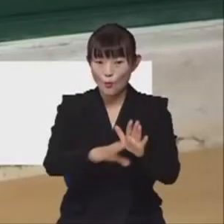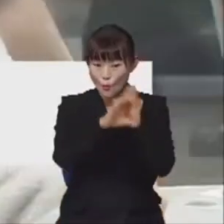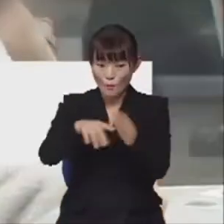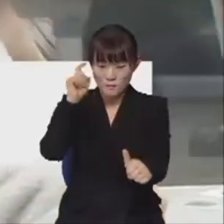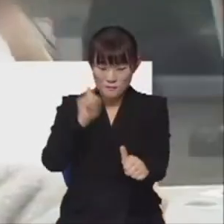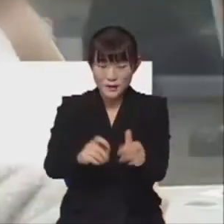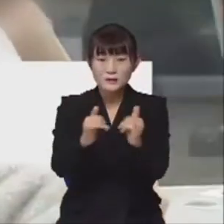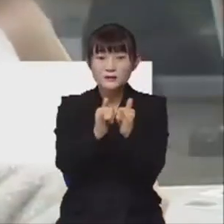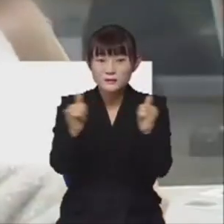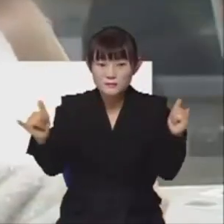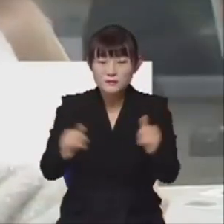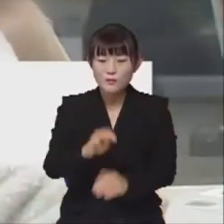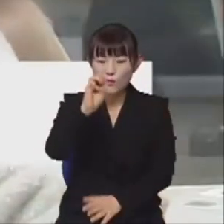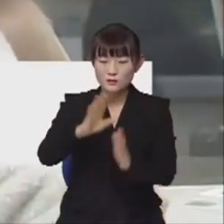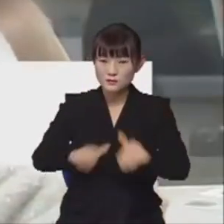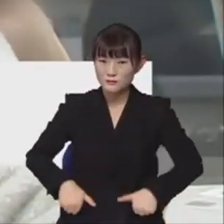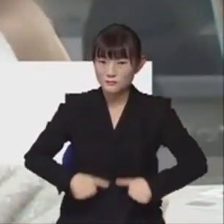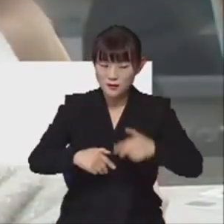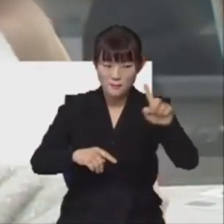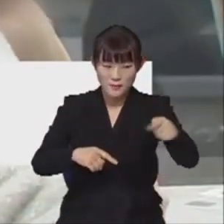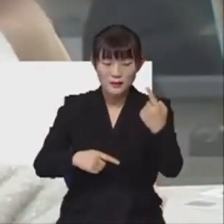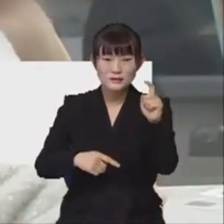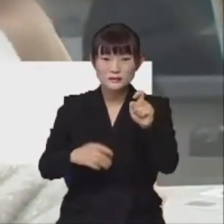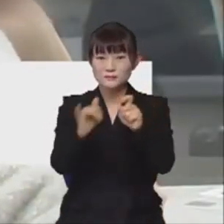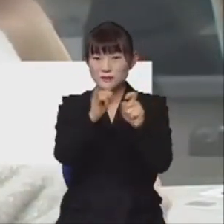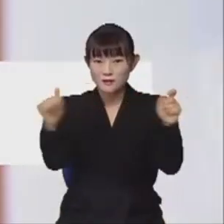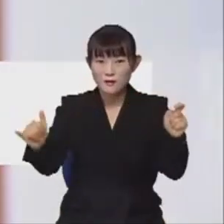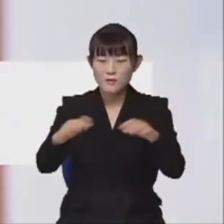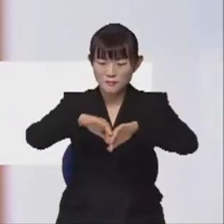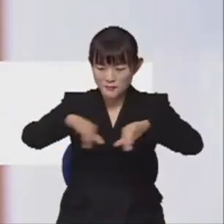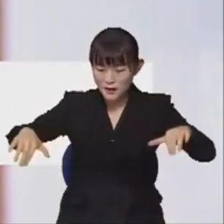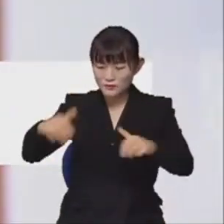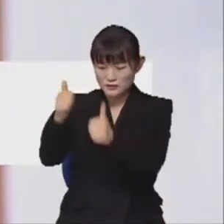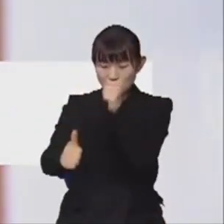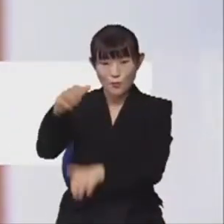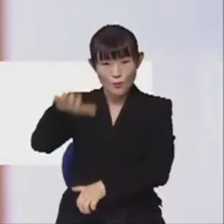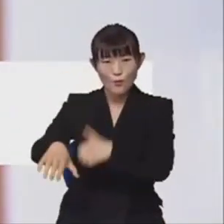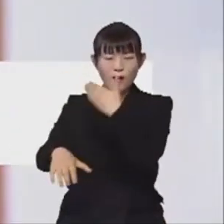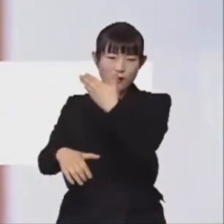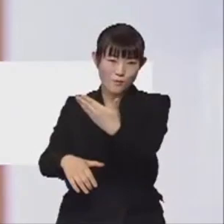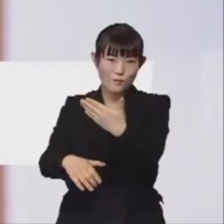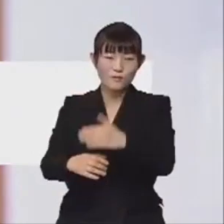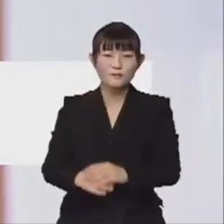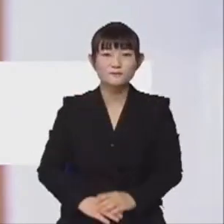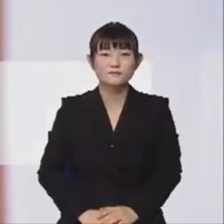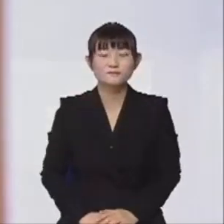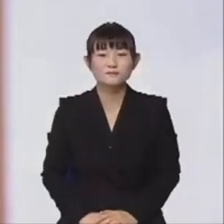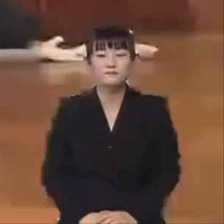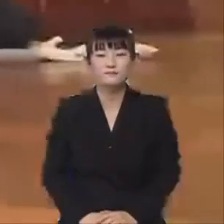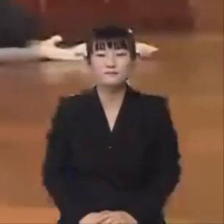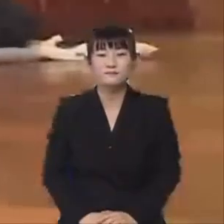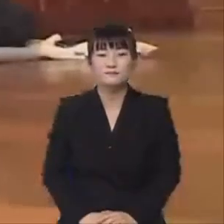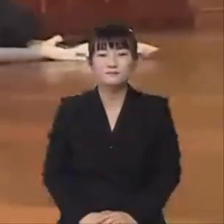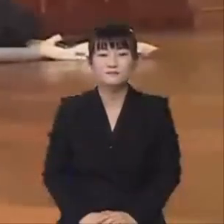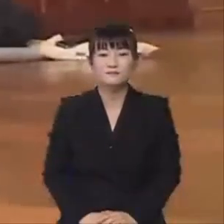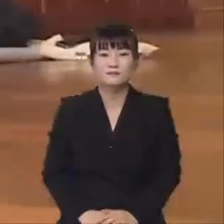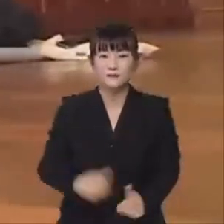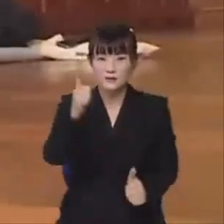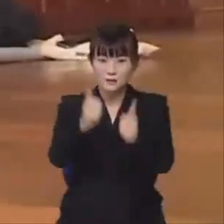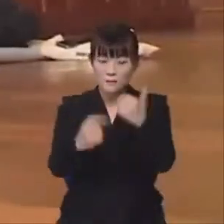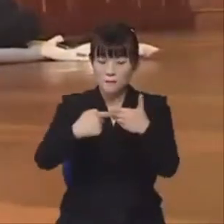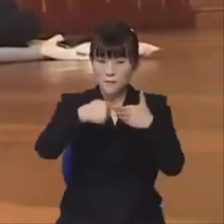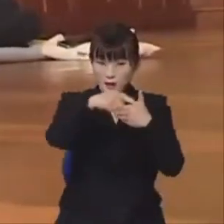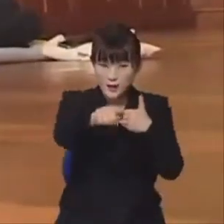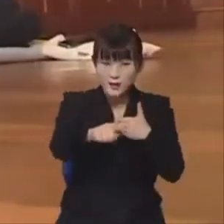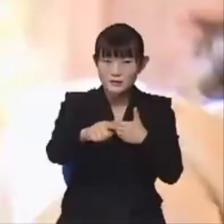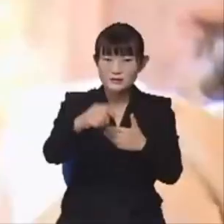확진 판정을 받은 광주 전남 수험생 110여 명은 별도 시험장 9곳에서 시험을 치렀습니다. 시험장